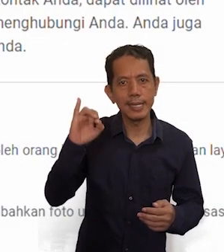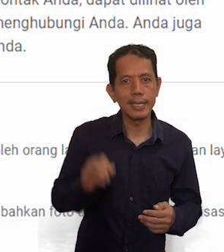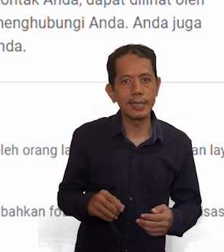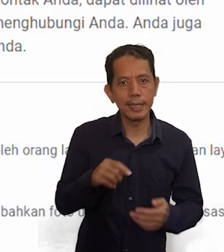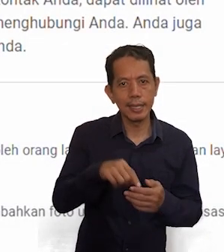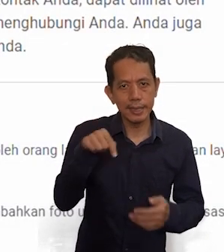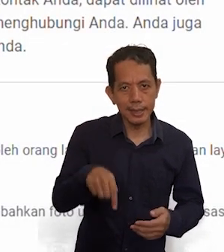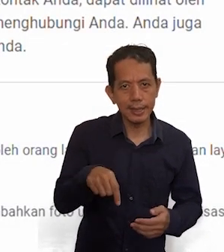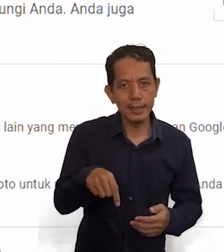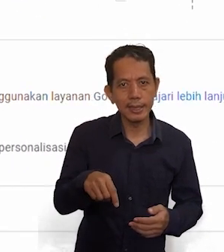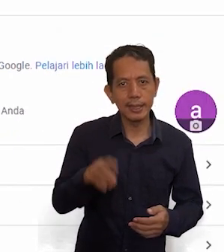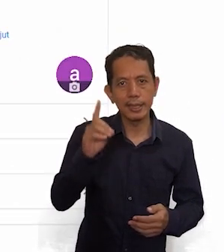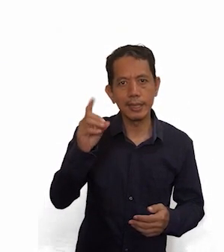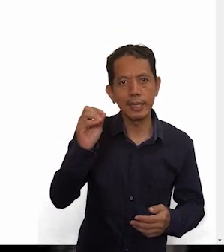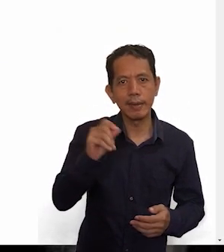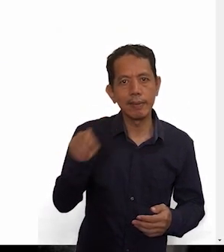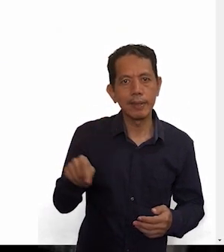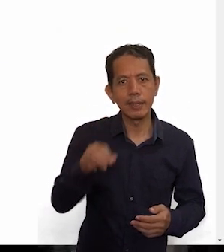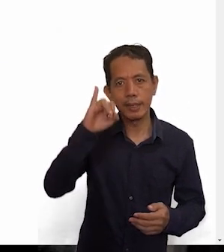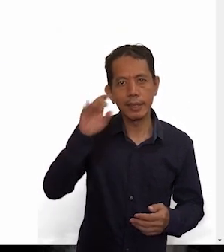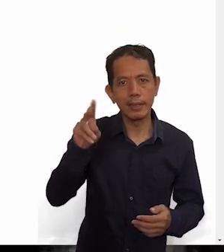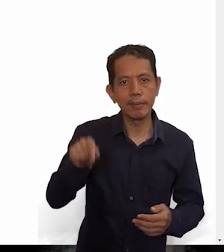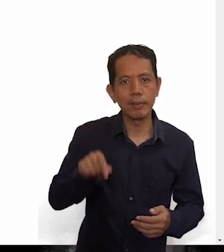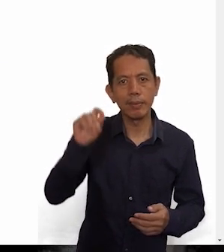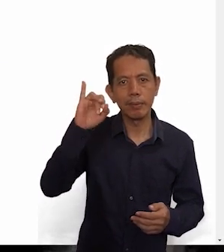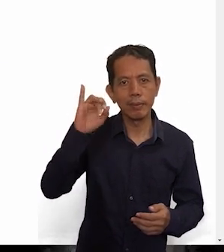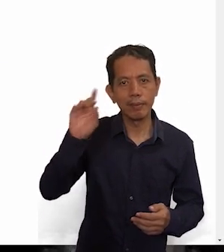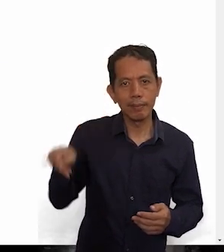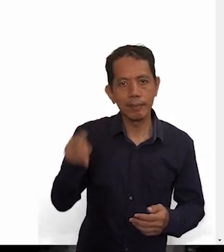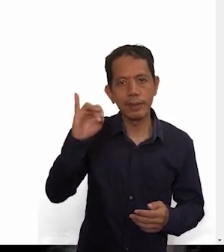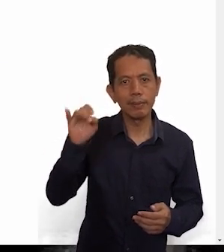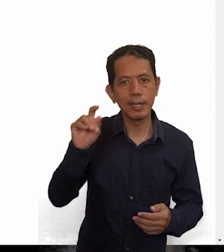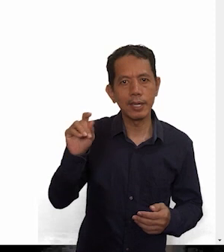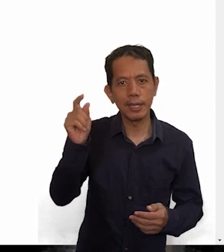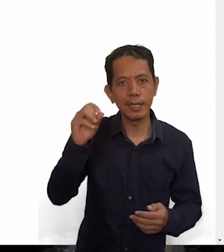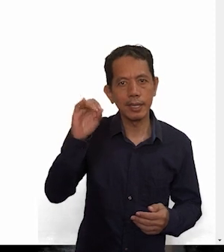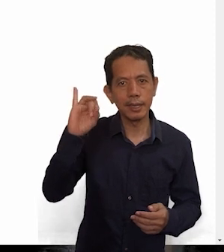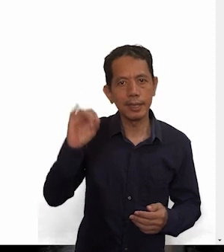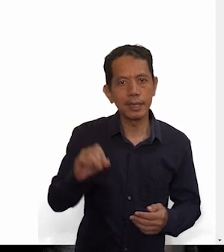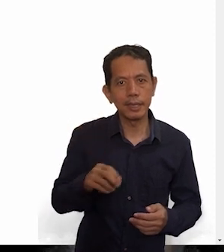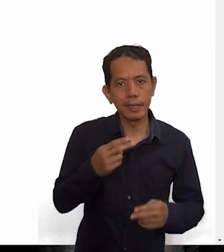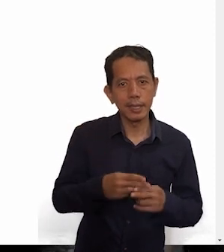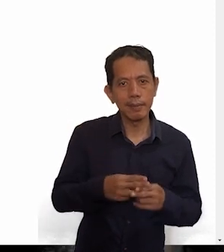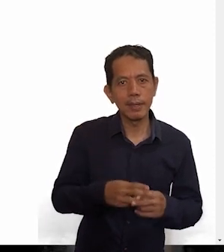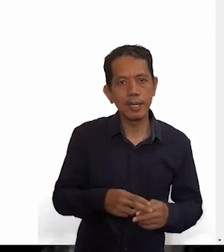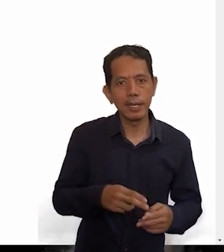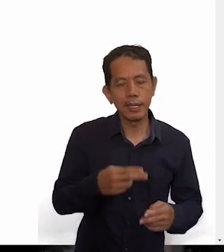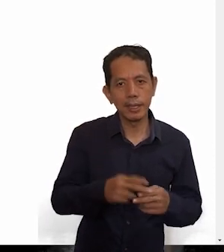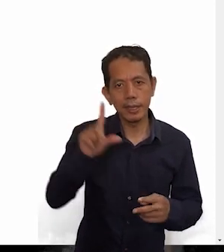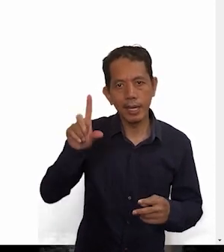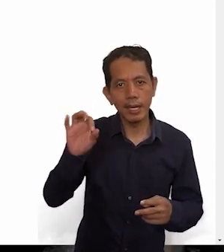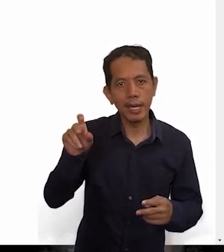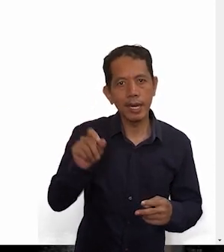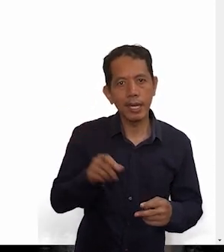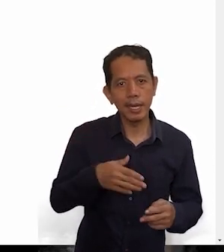dapat melihat info pribadi kita dari nama, tanggal lahir, dan